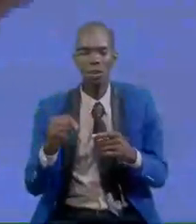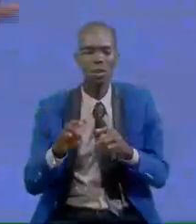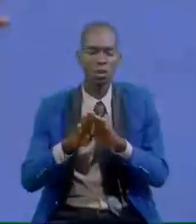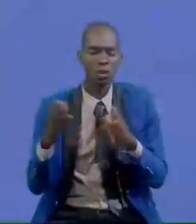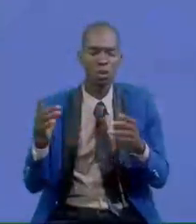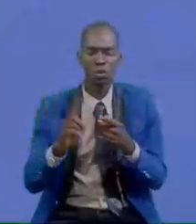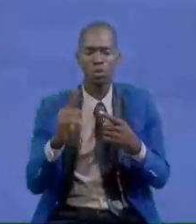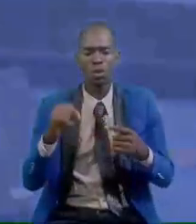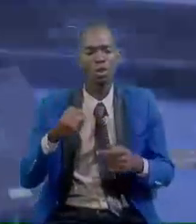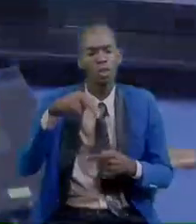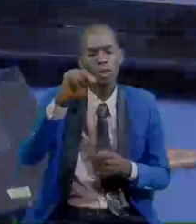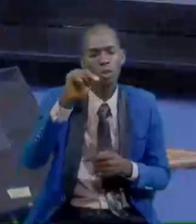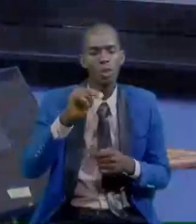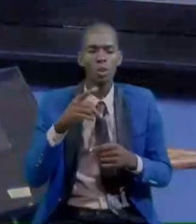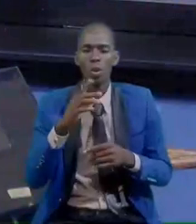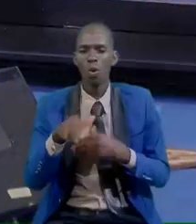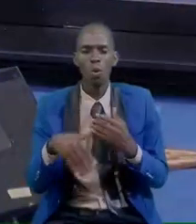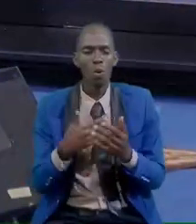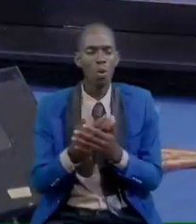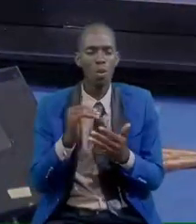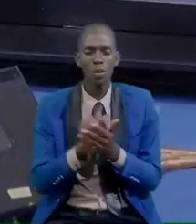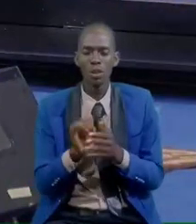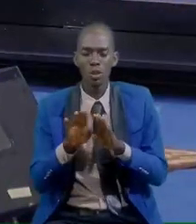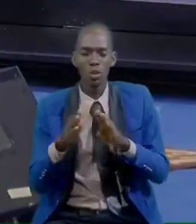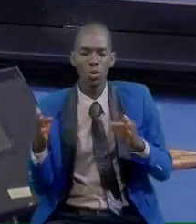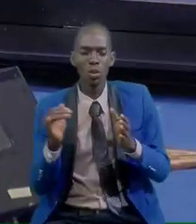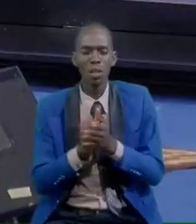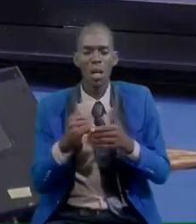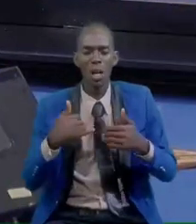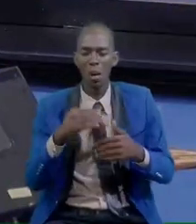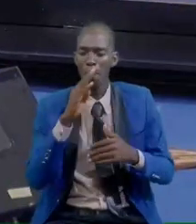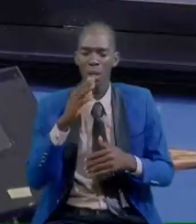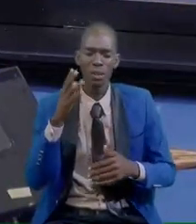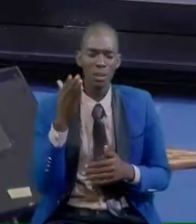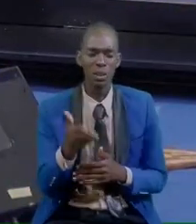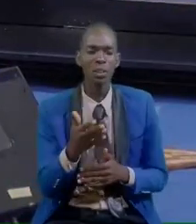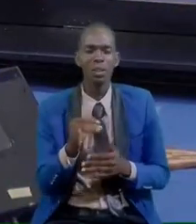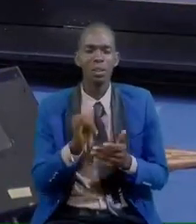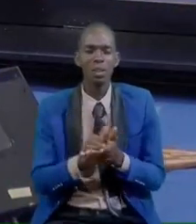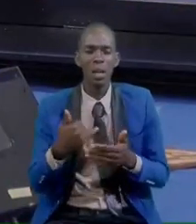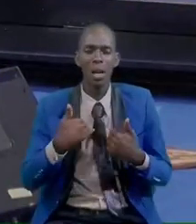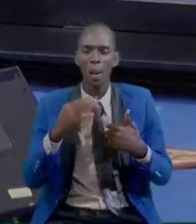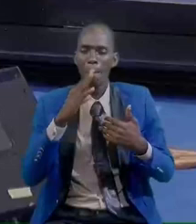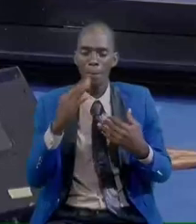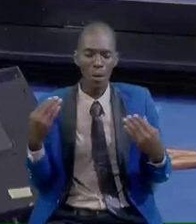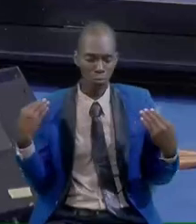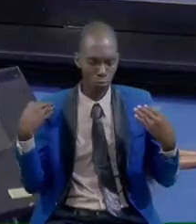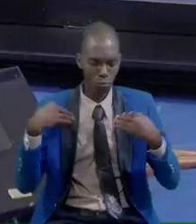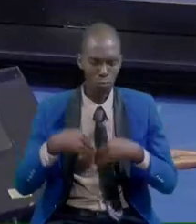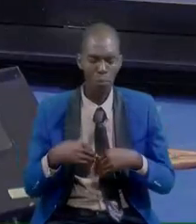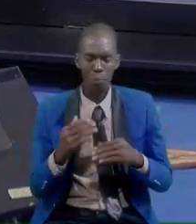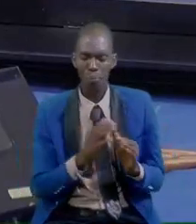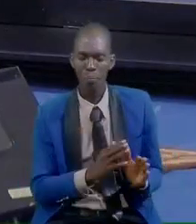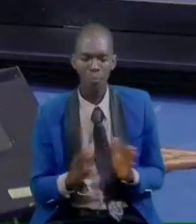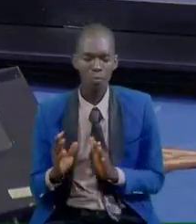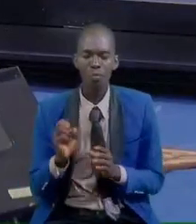les directions. Toutes les portes qui étaient là et qui étaient fermées. Pour que personne ne